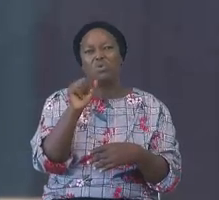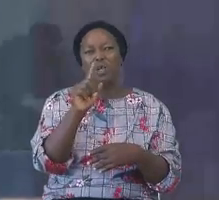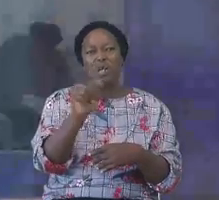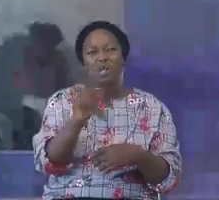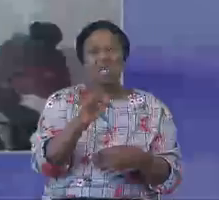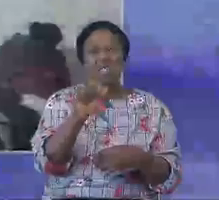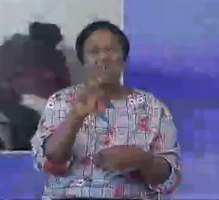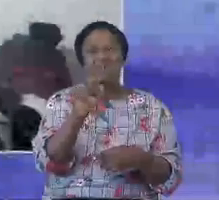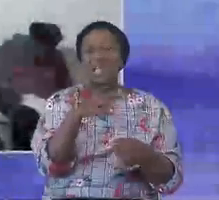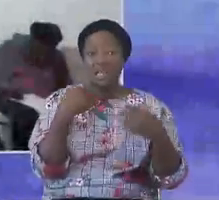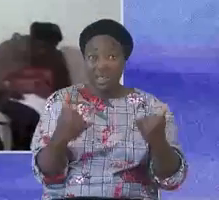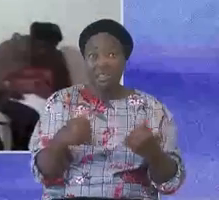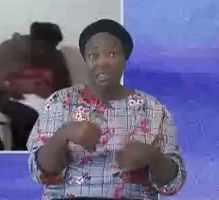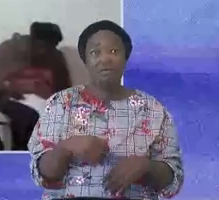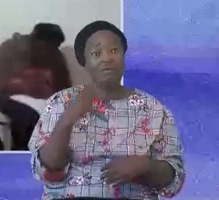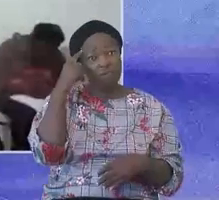venir